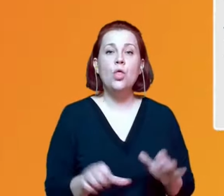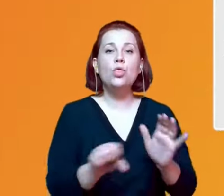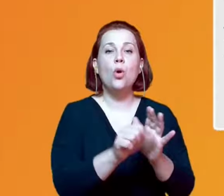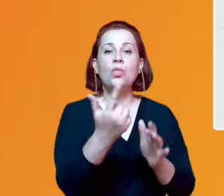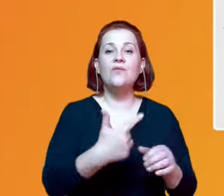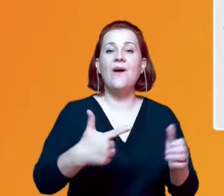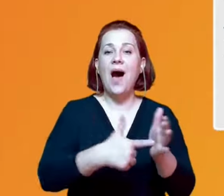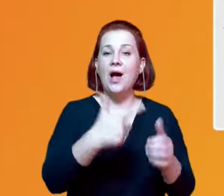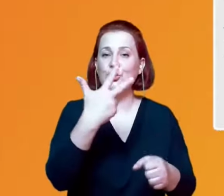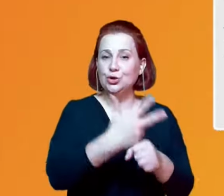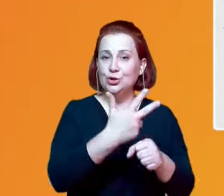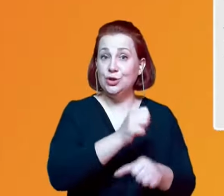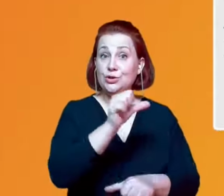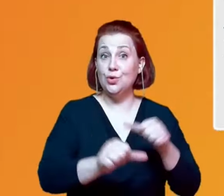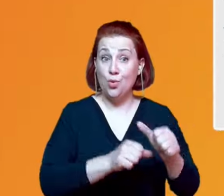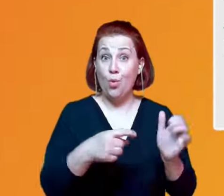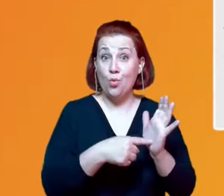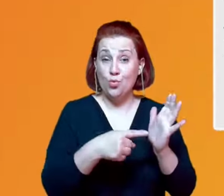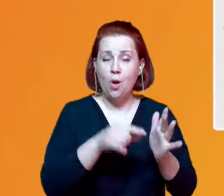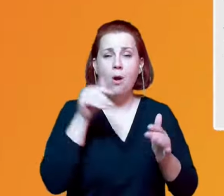roku wpływać na